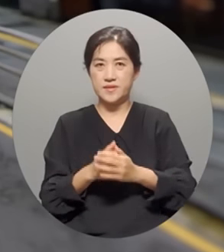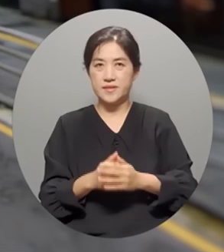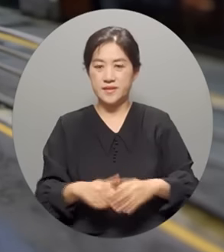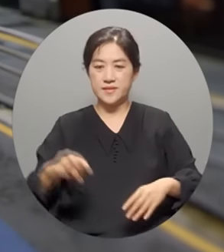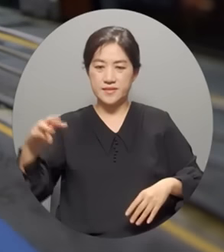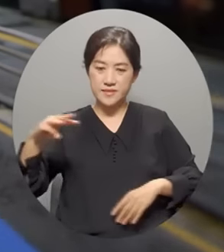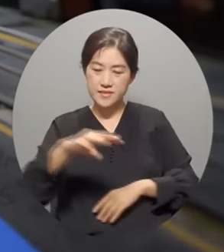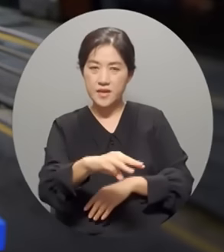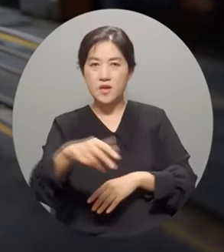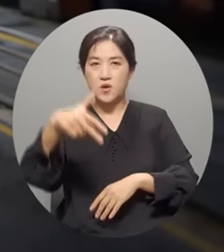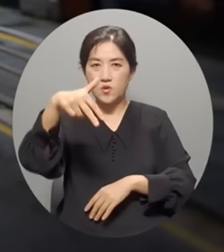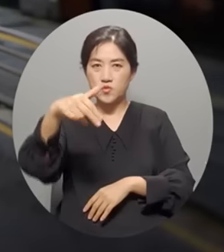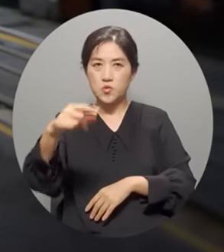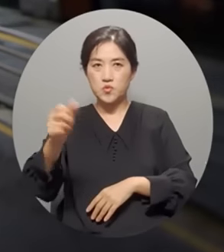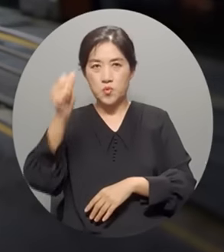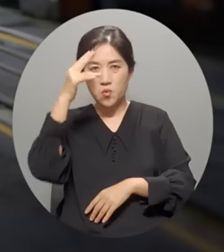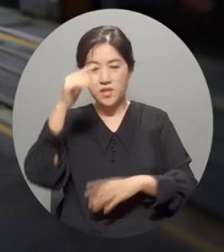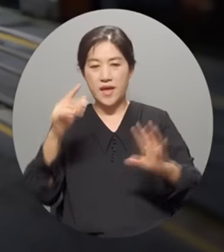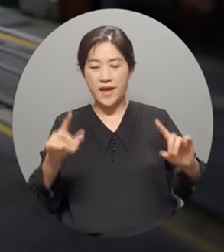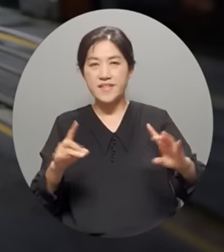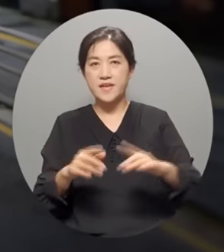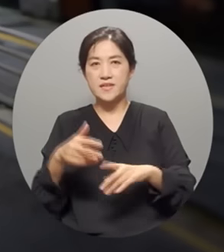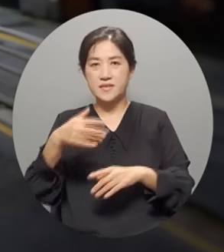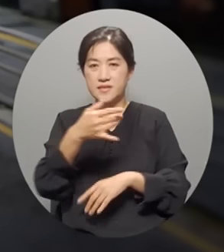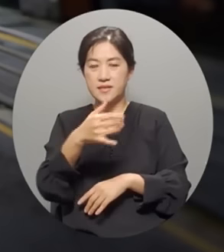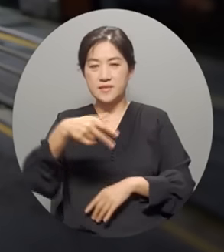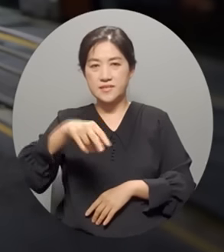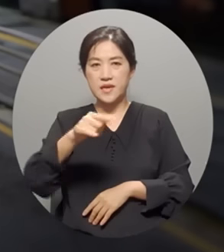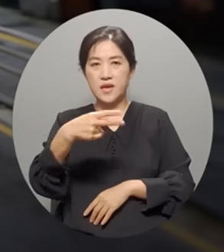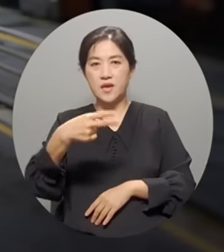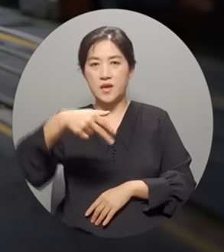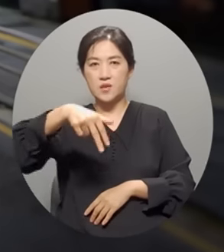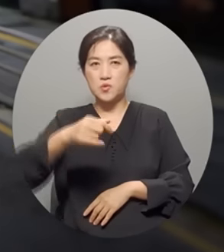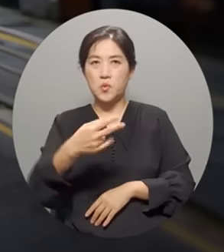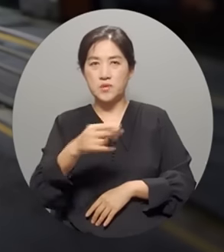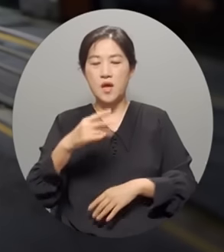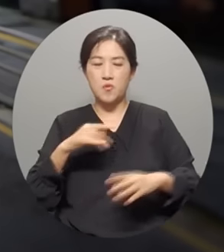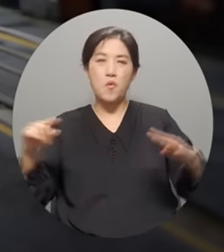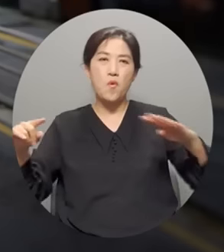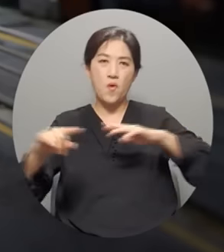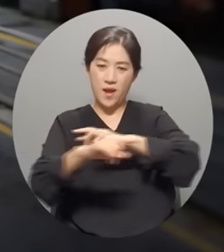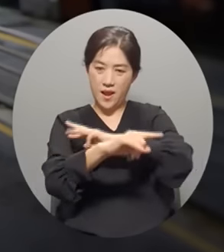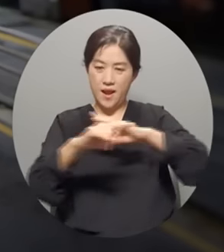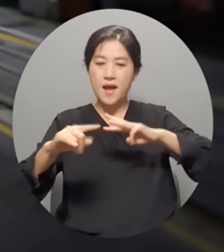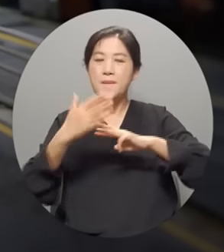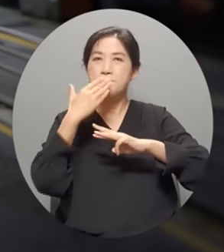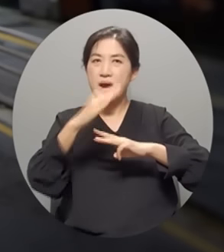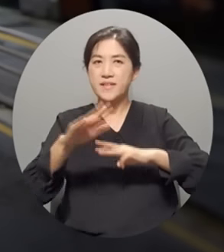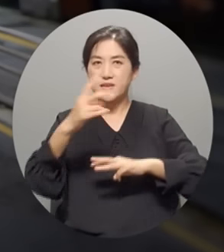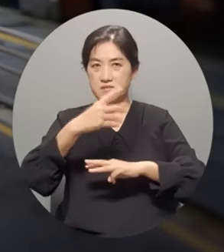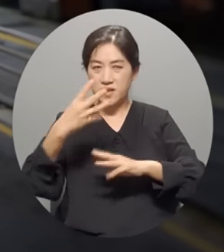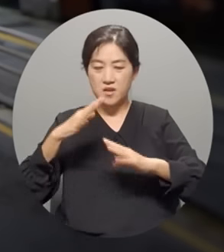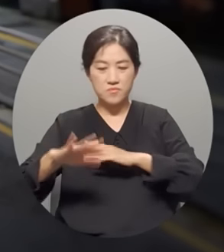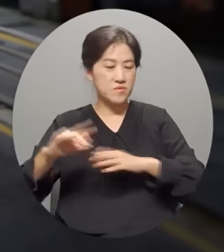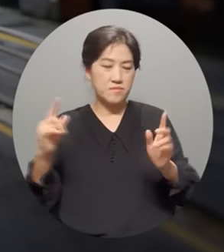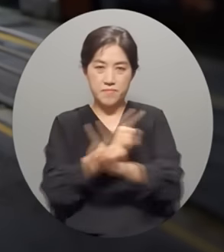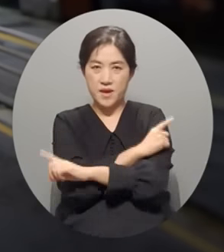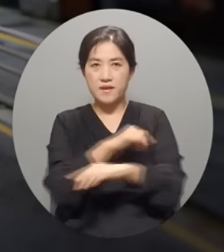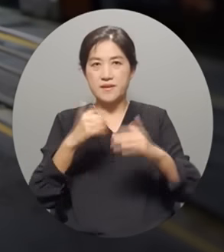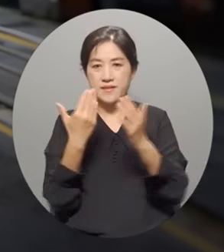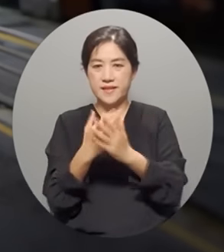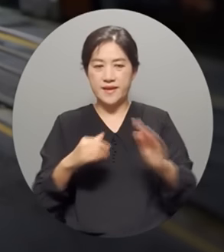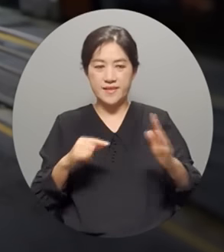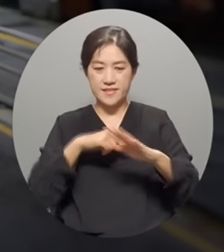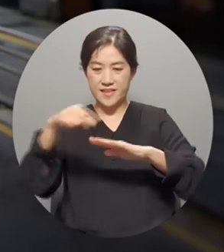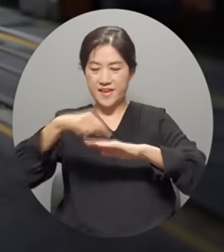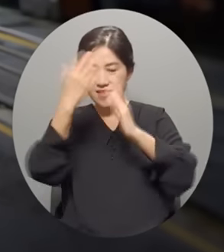조선호텔 방향으로, 나머지 한 개 차선은 세종대로 방향으로 갈 수 있었습니다. 그러다 2004년 이후 교통체계가 바뀌면서 4개 차로